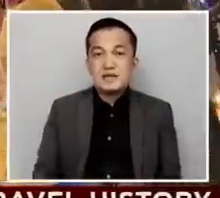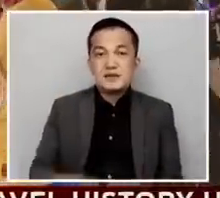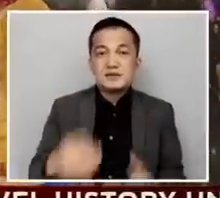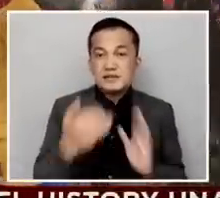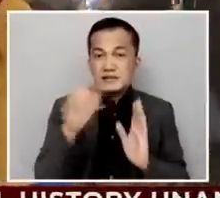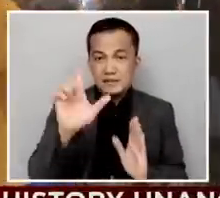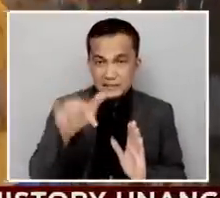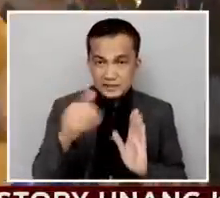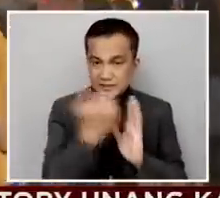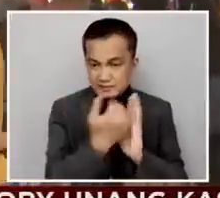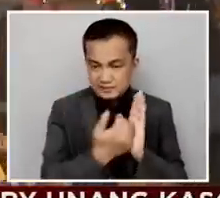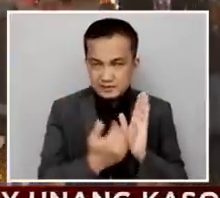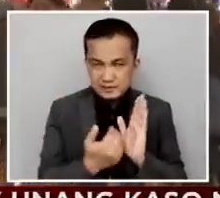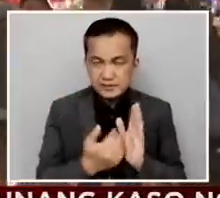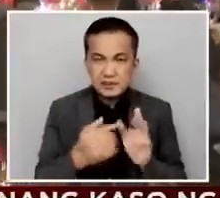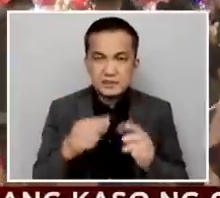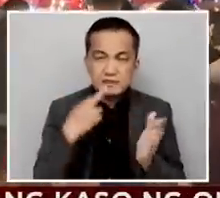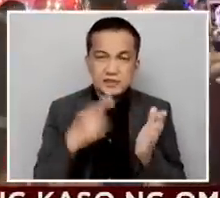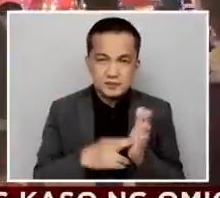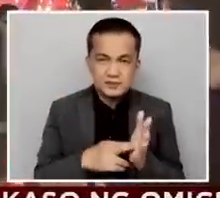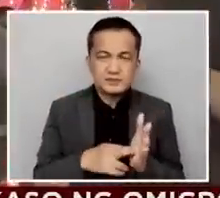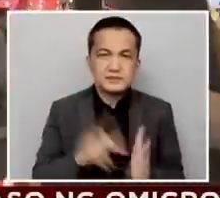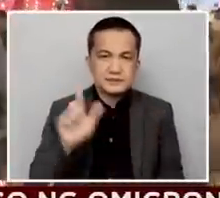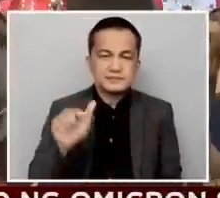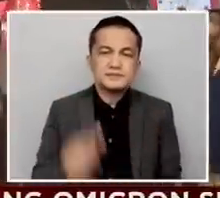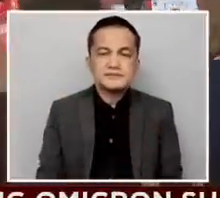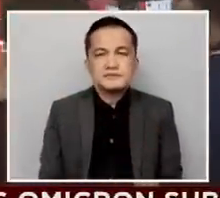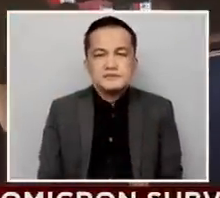report mula sa mga lugar na yan maya-maya lamang.